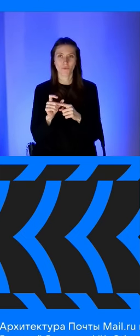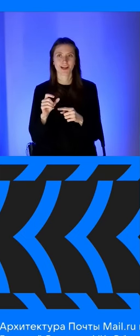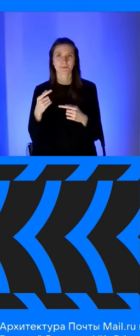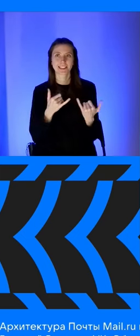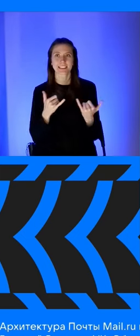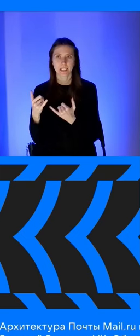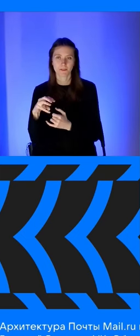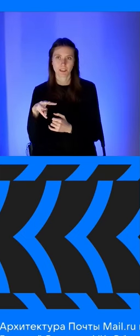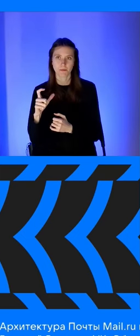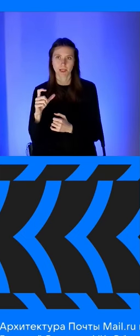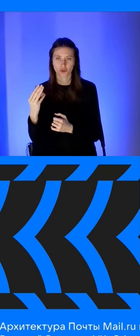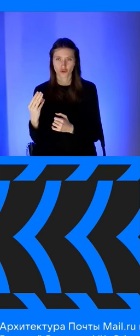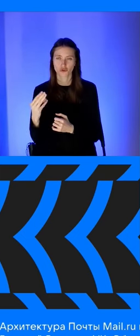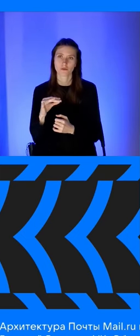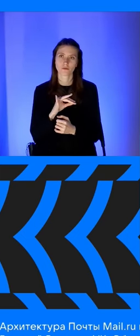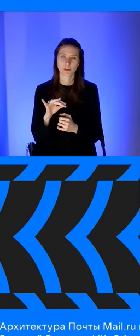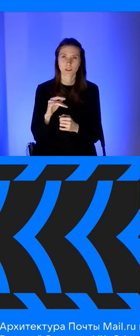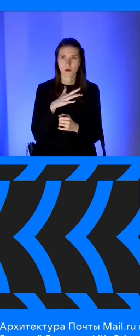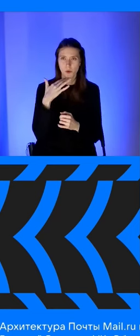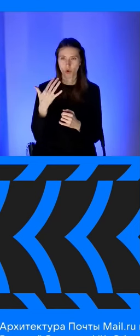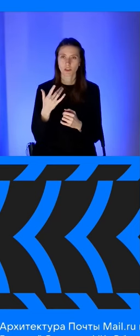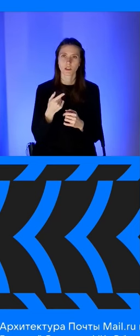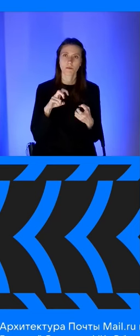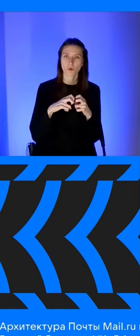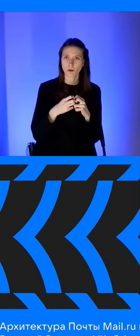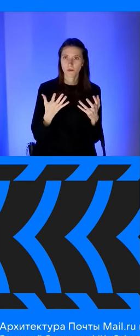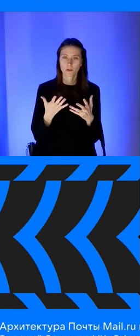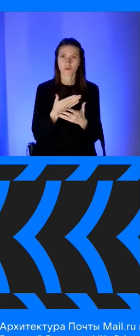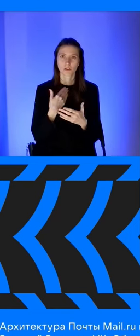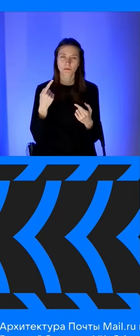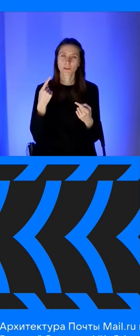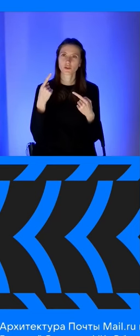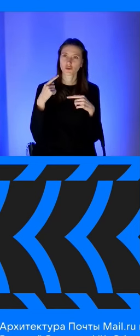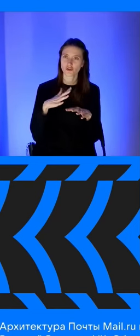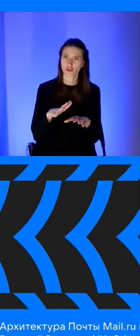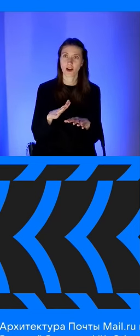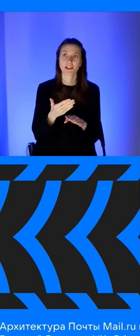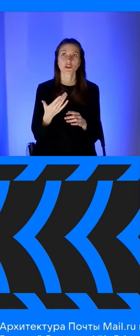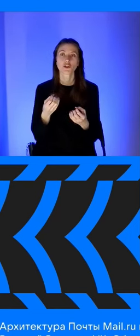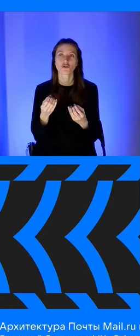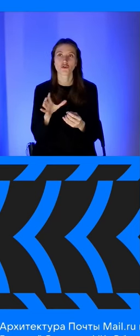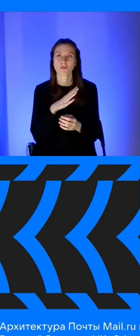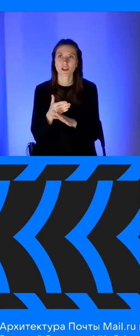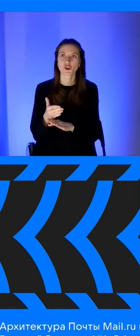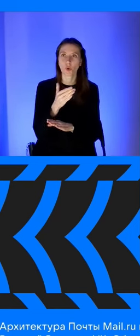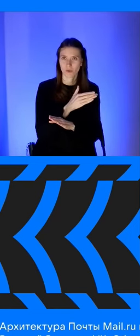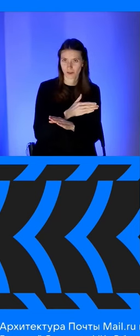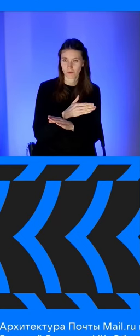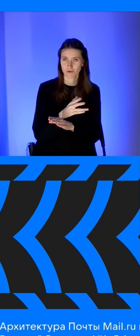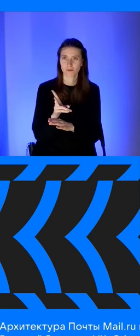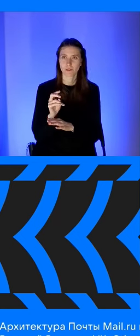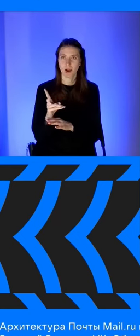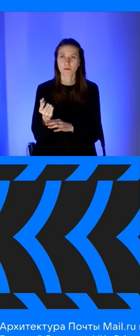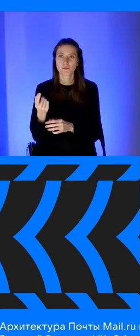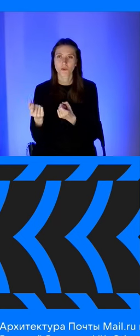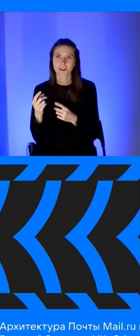как и многие другие вещи и проблемы, которые нам приходилось решать до того, как вообще в индустрии появились названия для них. И нам нету смысла